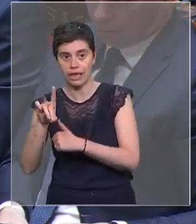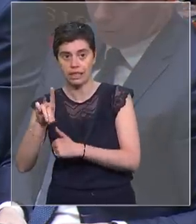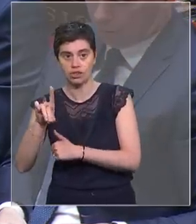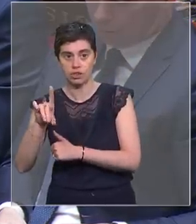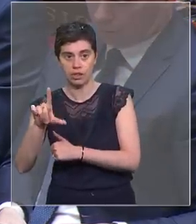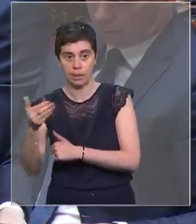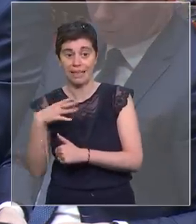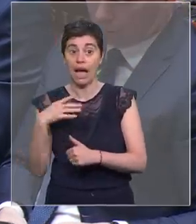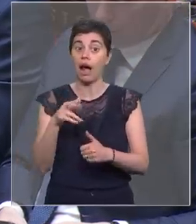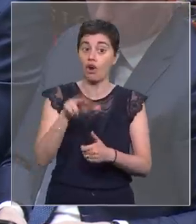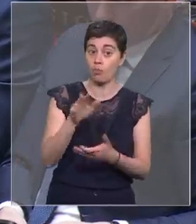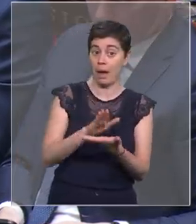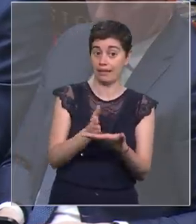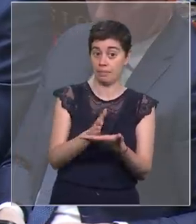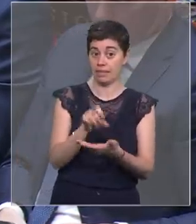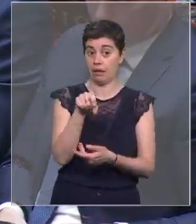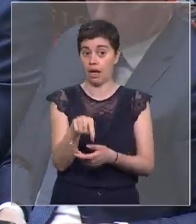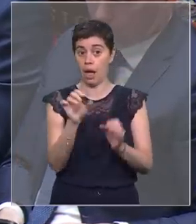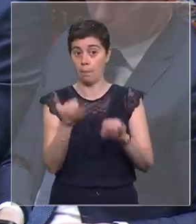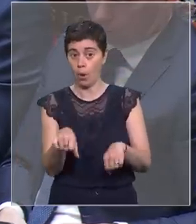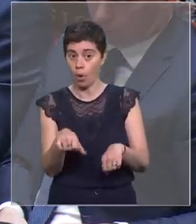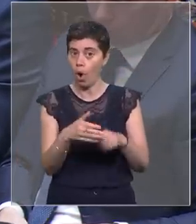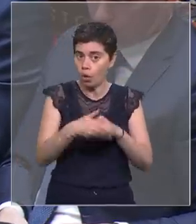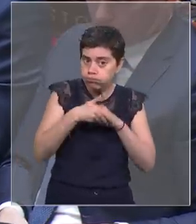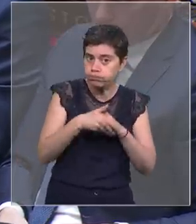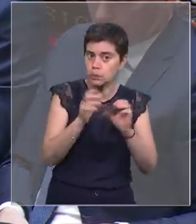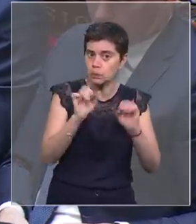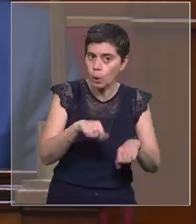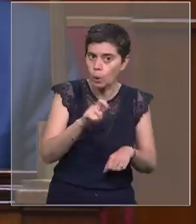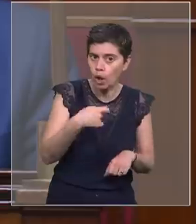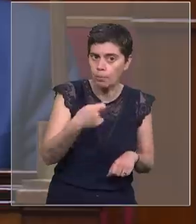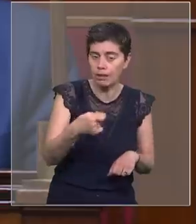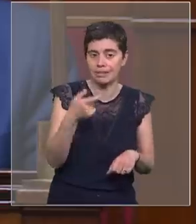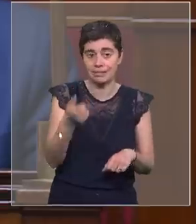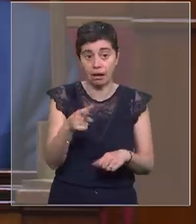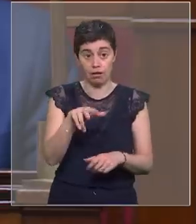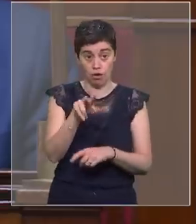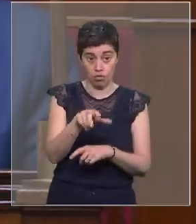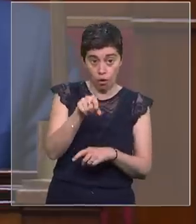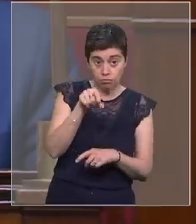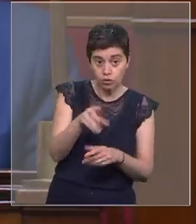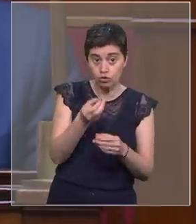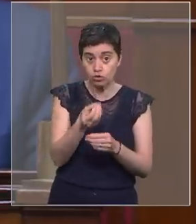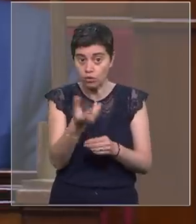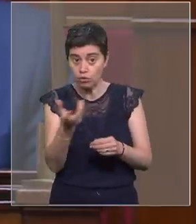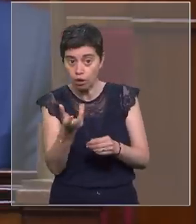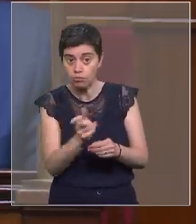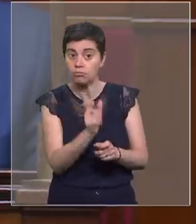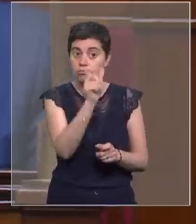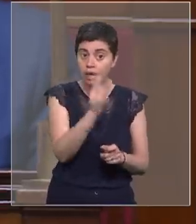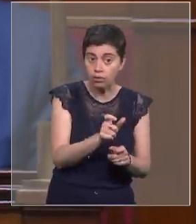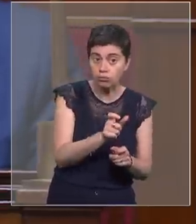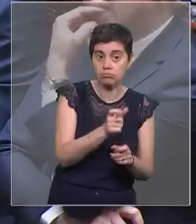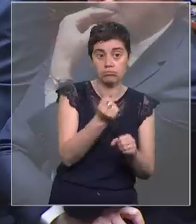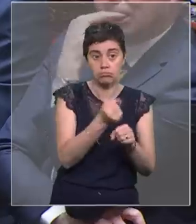et je pense que vous devriez être à nos côtés pour promouvoir le logement intermédiaire, qui est le logement qui permet le lien entre l'emploi et